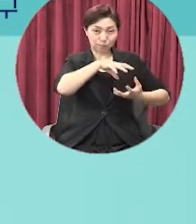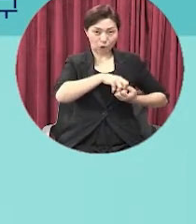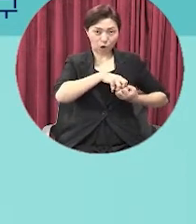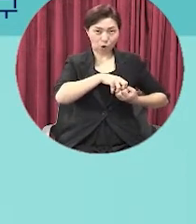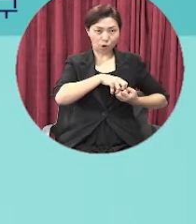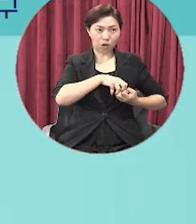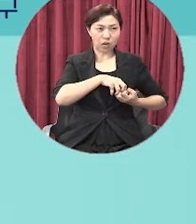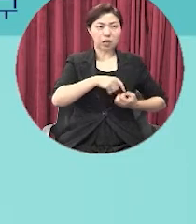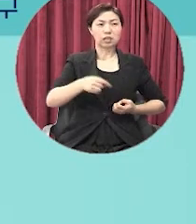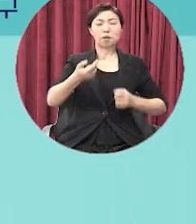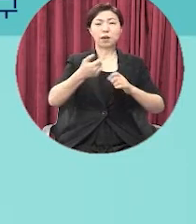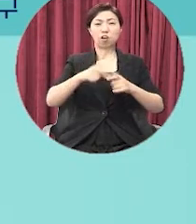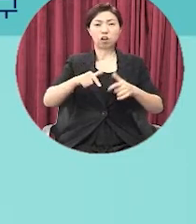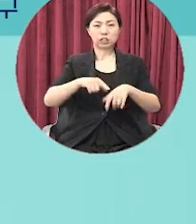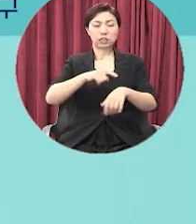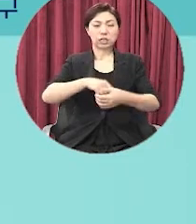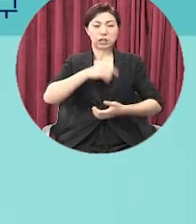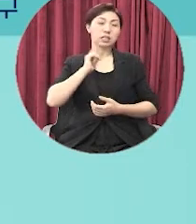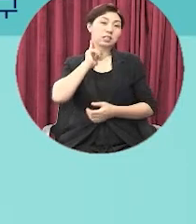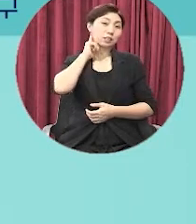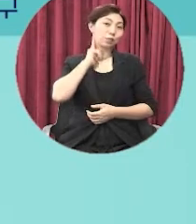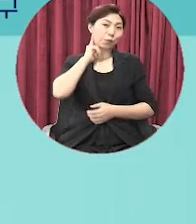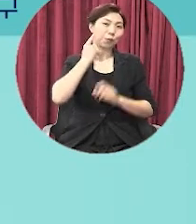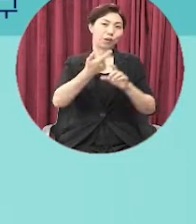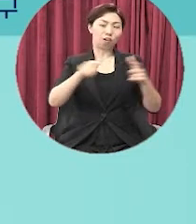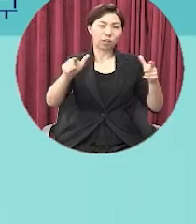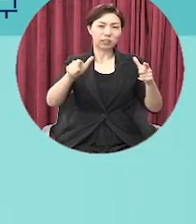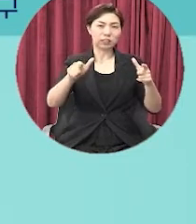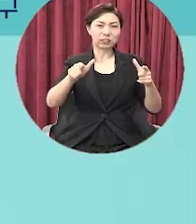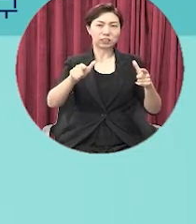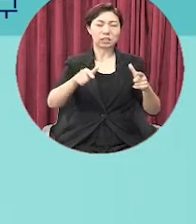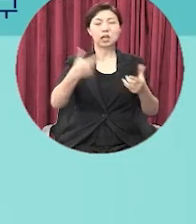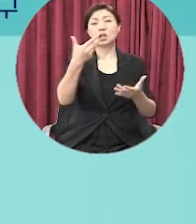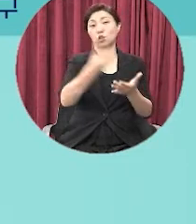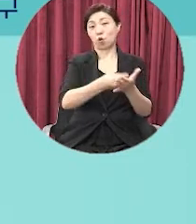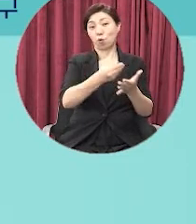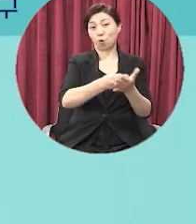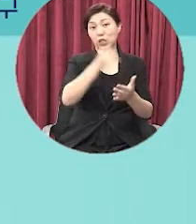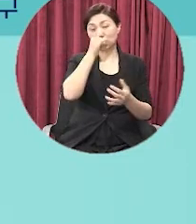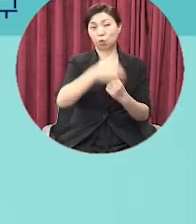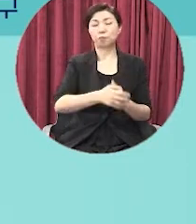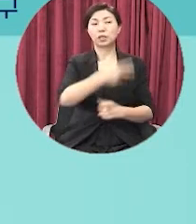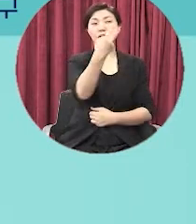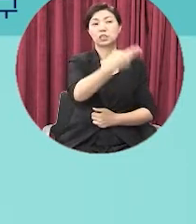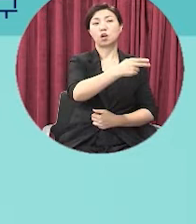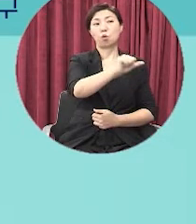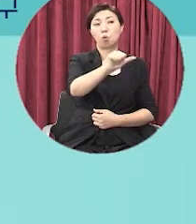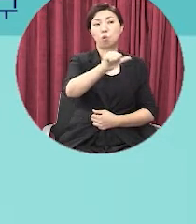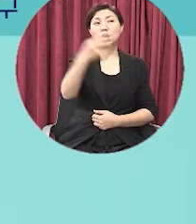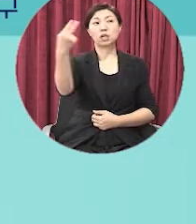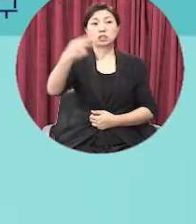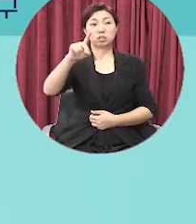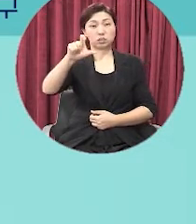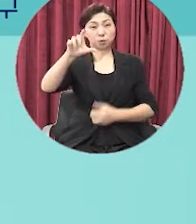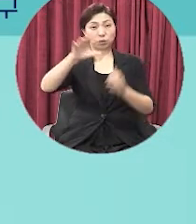이런것들을 대상으로 만들어진 방법이고 아 이제 그 2005년 55 는 토레 서서히 전화를 대놓고 매수로